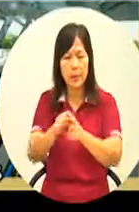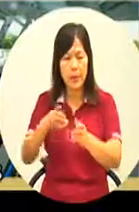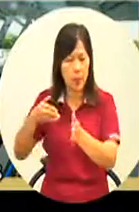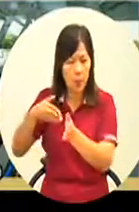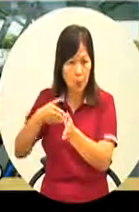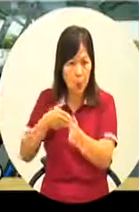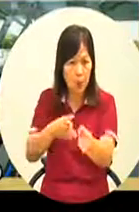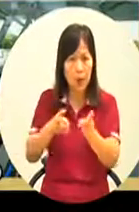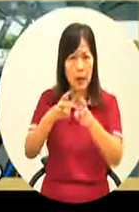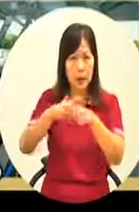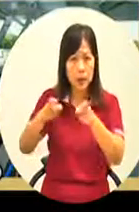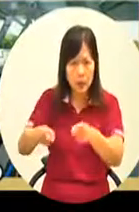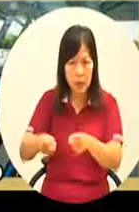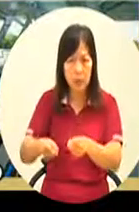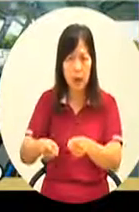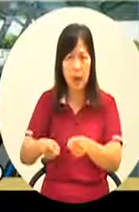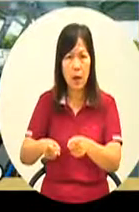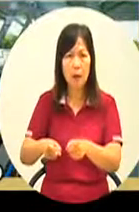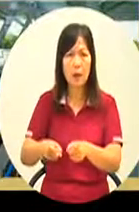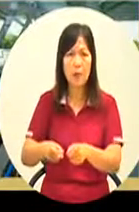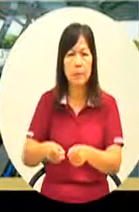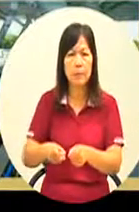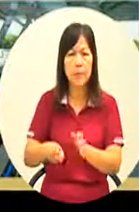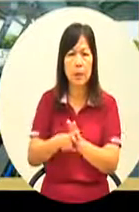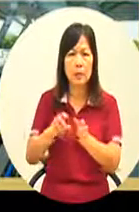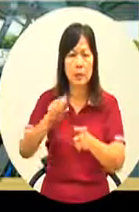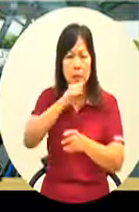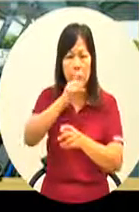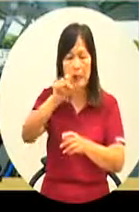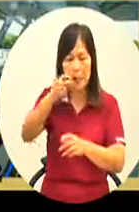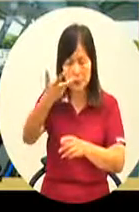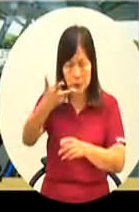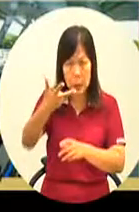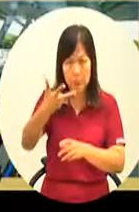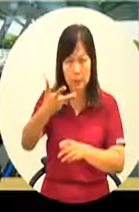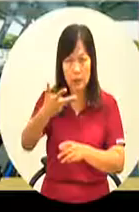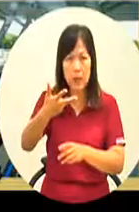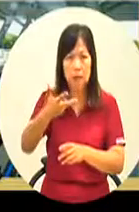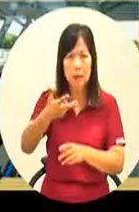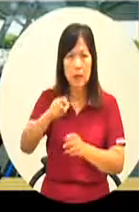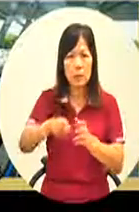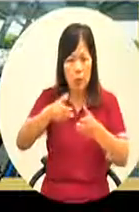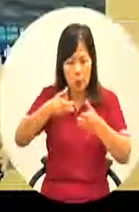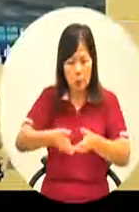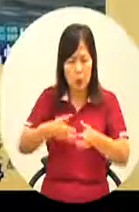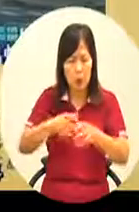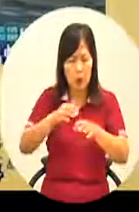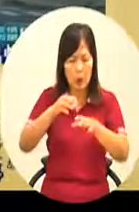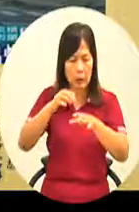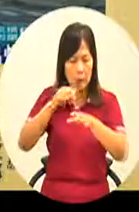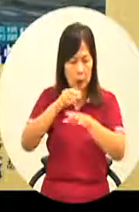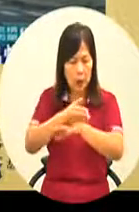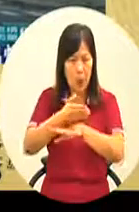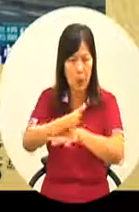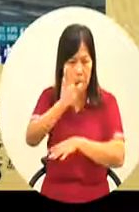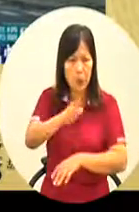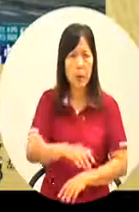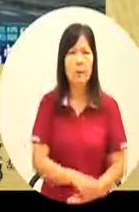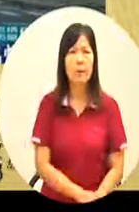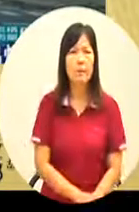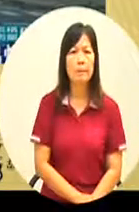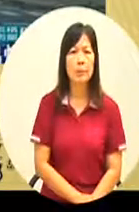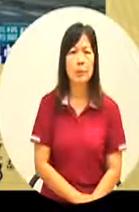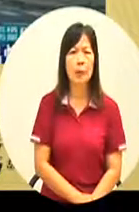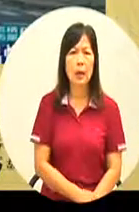在小港台吼，咱的台17线，迄拢是重型车辆，哦，你看化